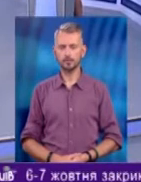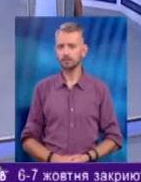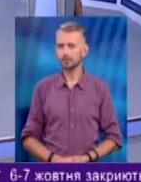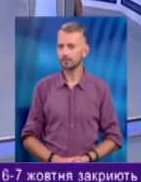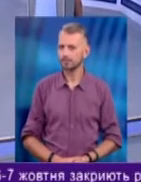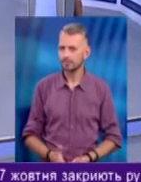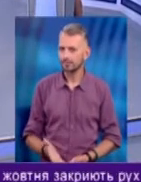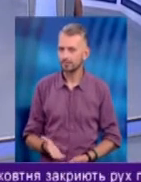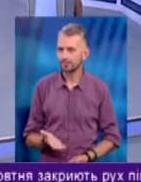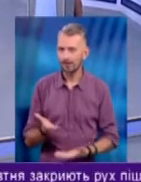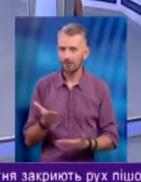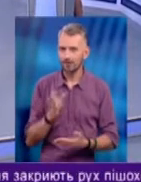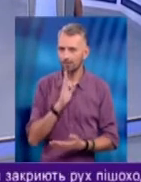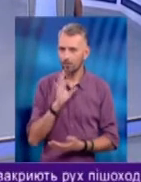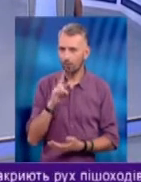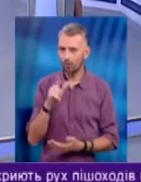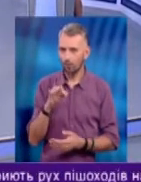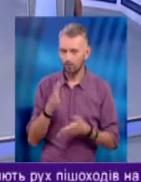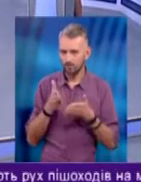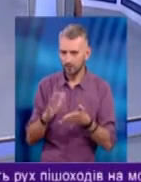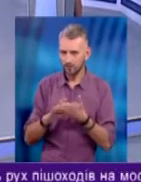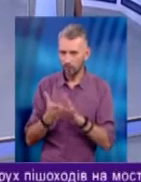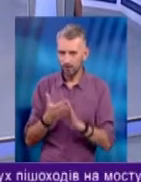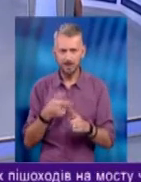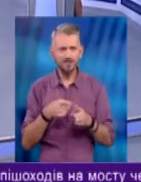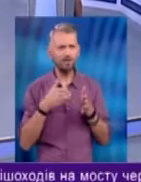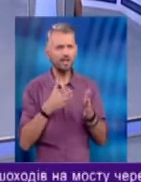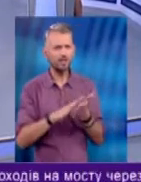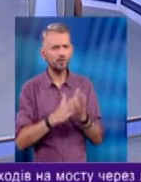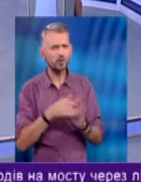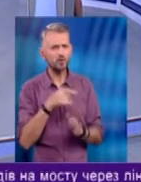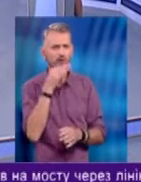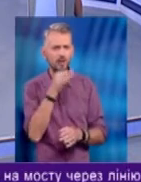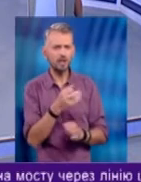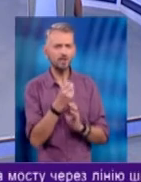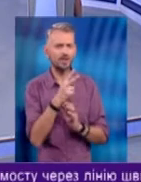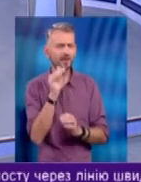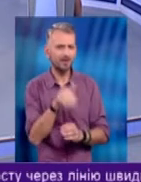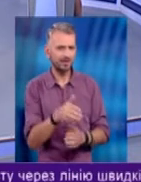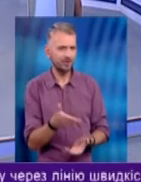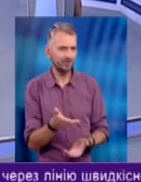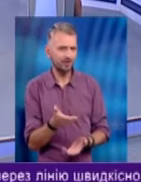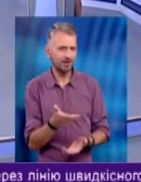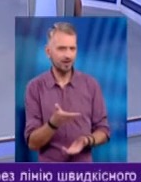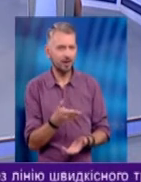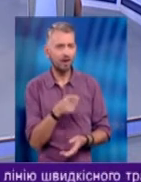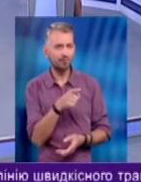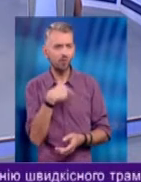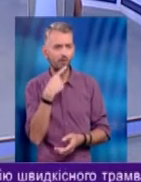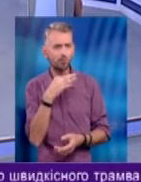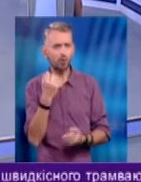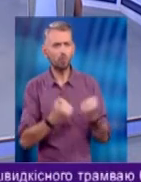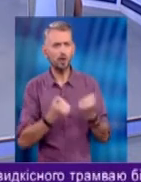Це дійсно... Пані Ольго, це вихід ситуації чи ні? Це вихід ситуації, тут сказали, 12 тисяч. Колеги говорять про